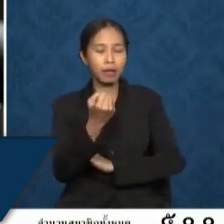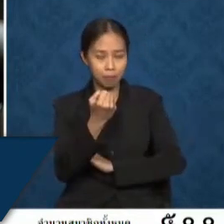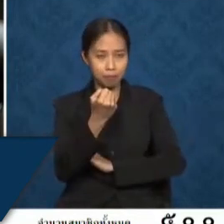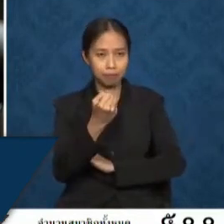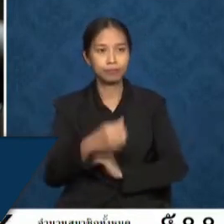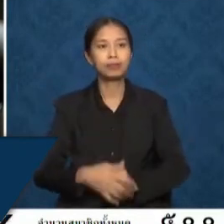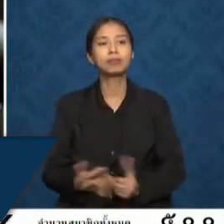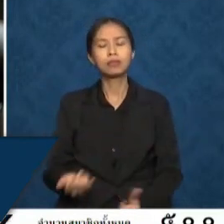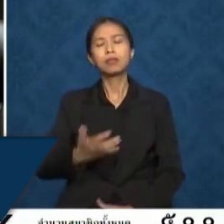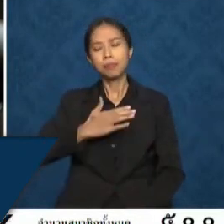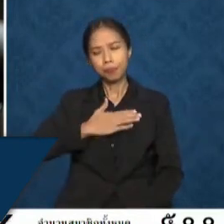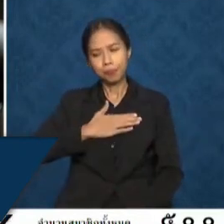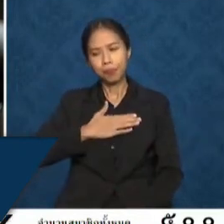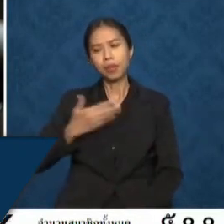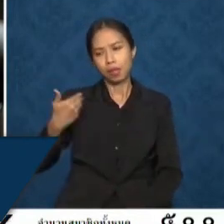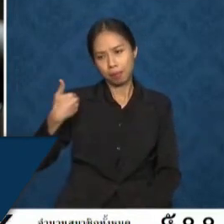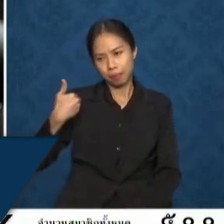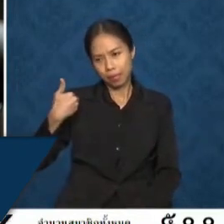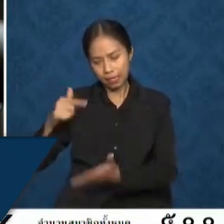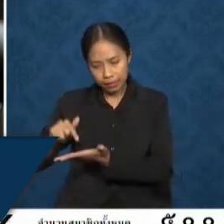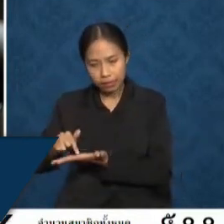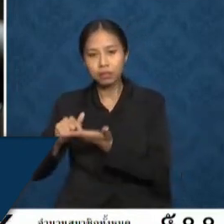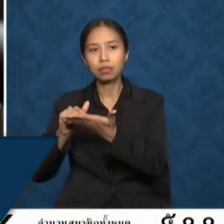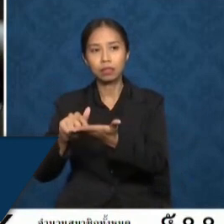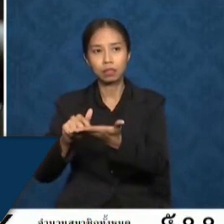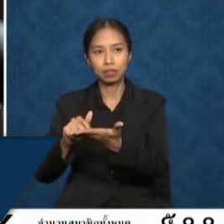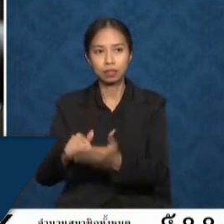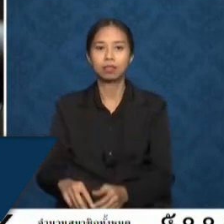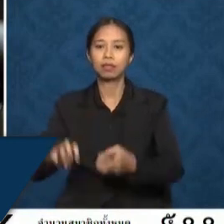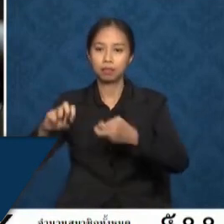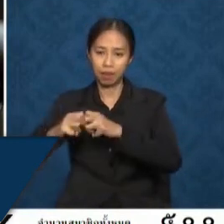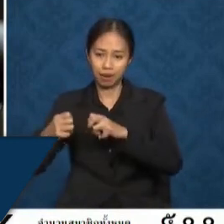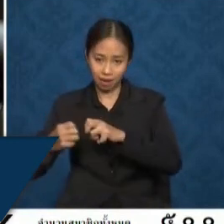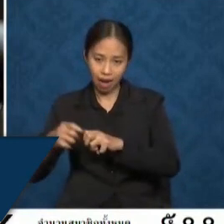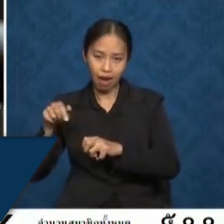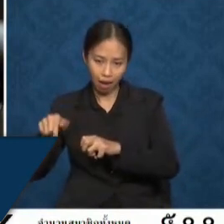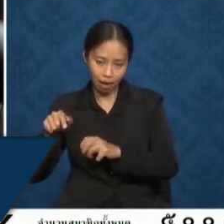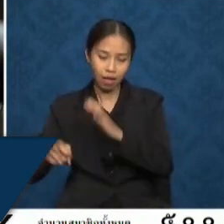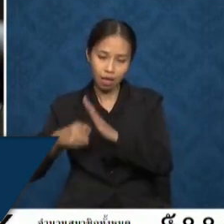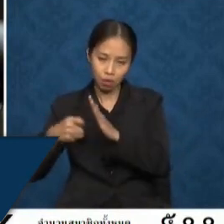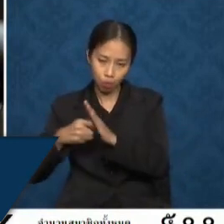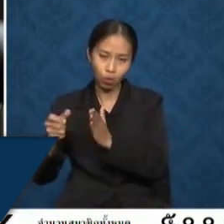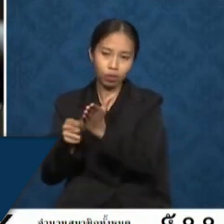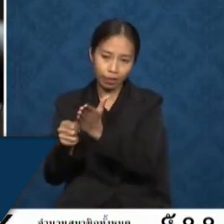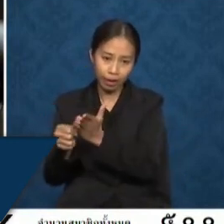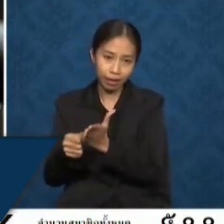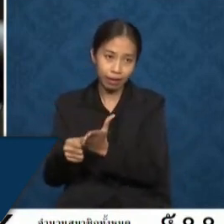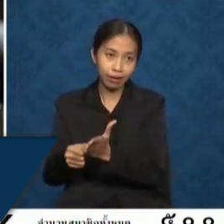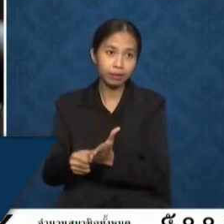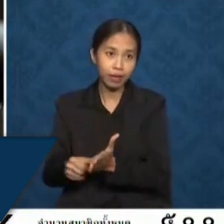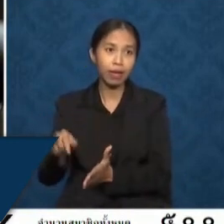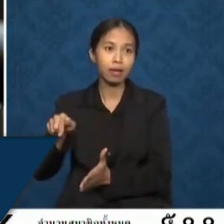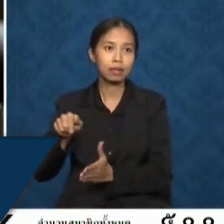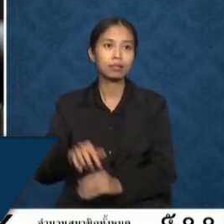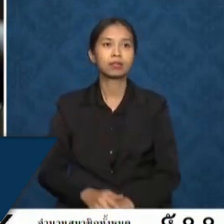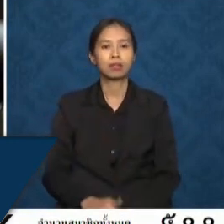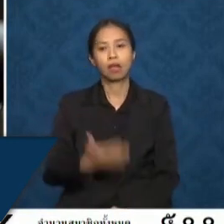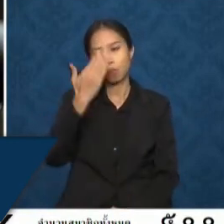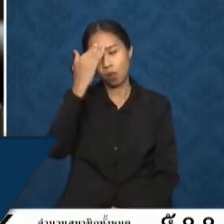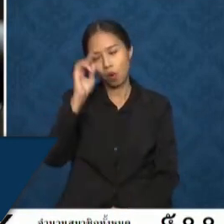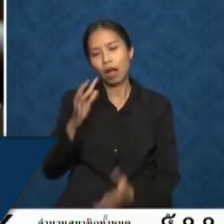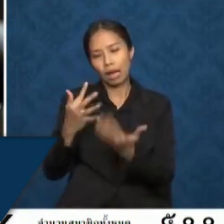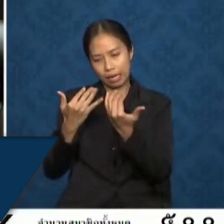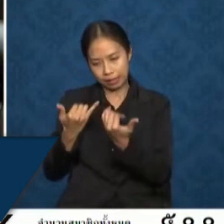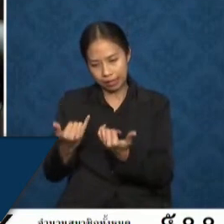ด manipulated้คคกตแบบน